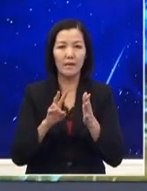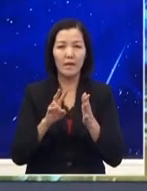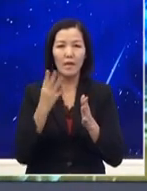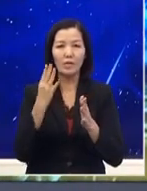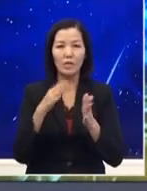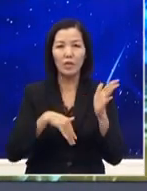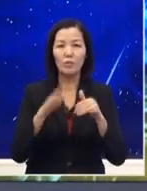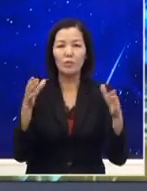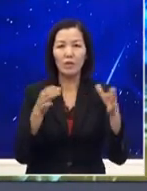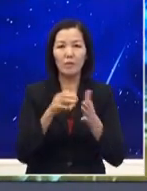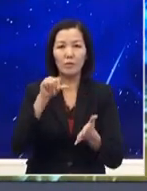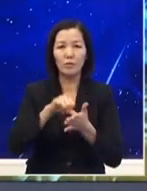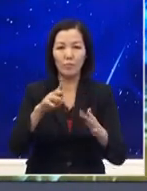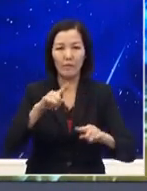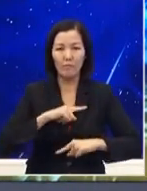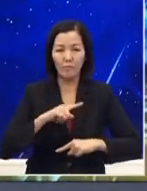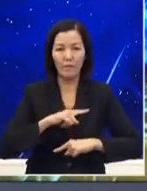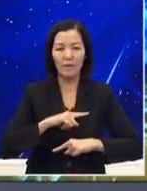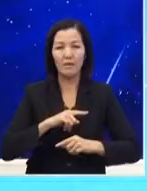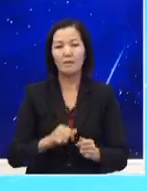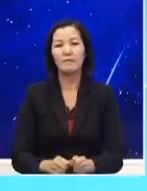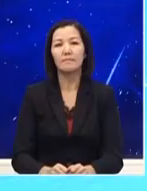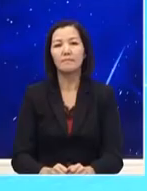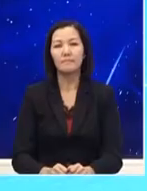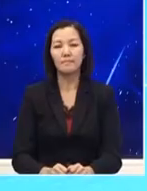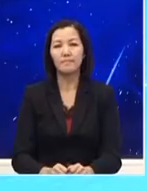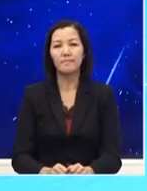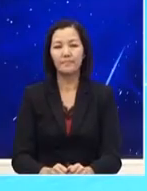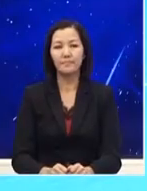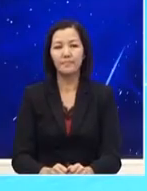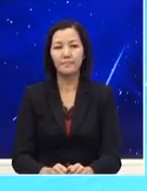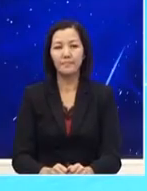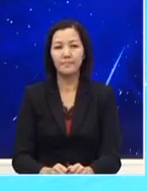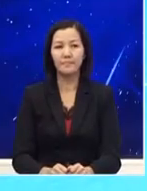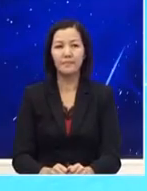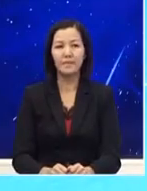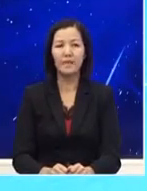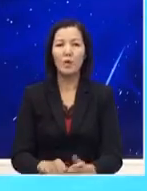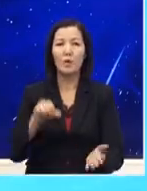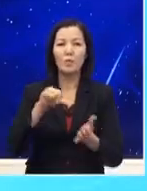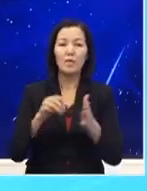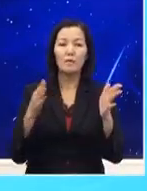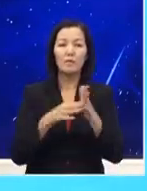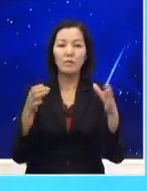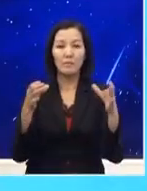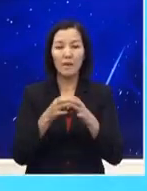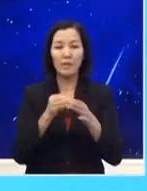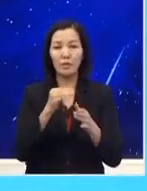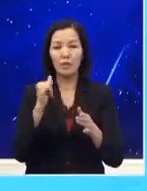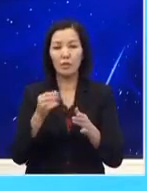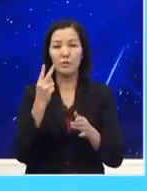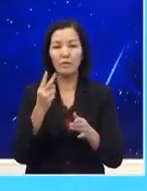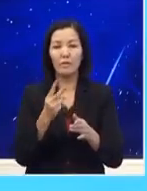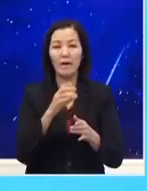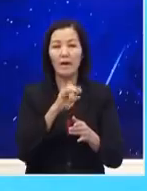лучших команд выступит в Суперкубке Казахстана. В этом году на чемпионат Казахстана заявили участие 8 команд. Это ЖТСУ, два состава